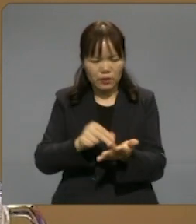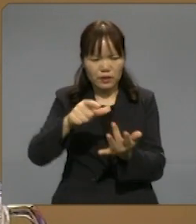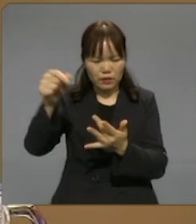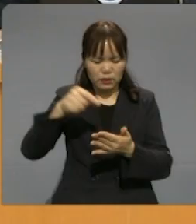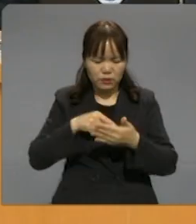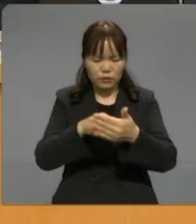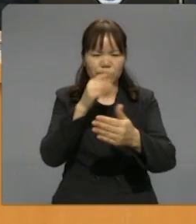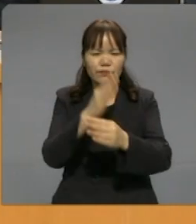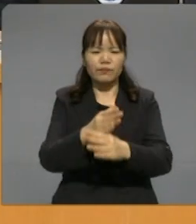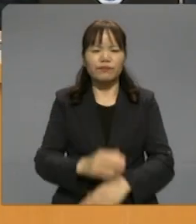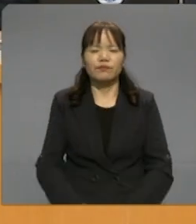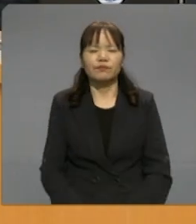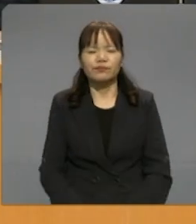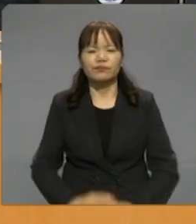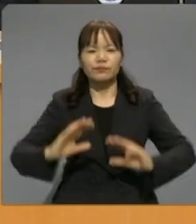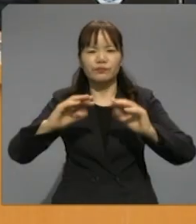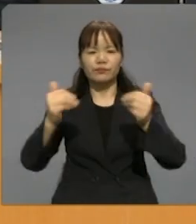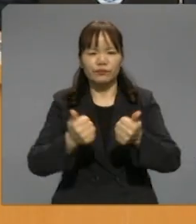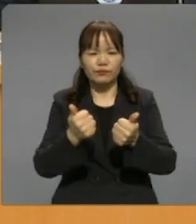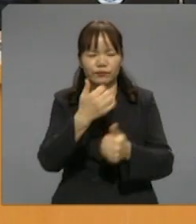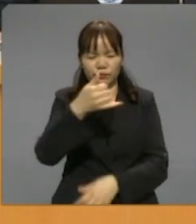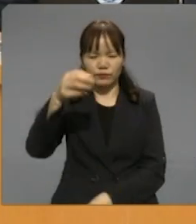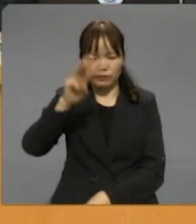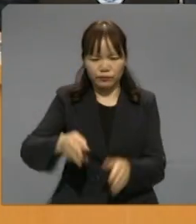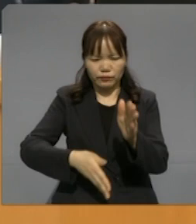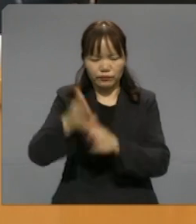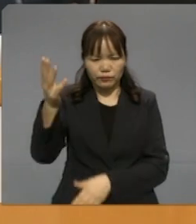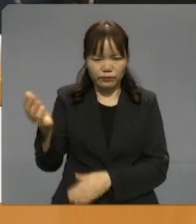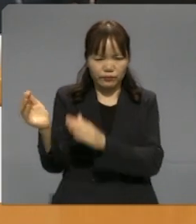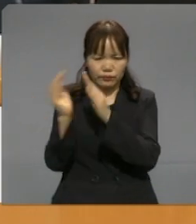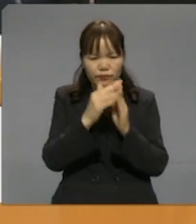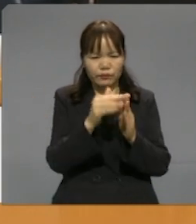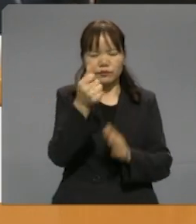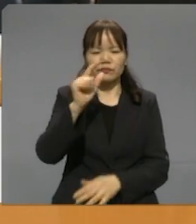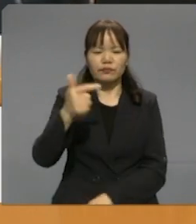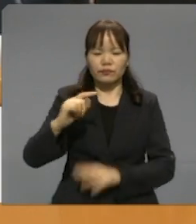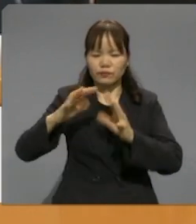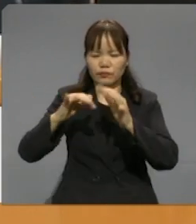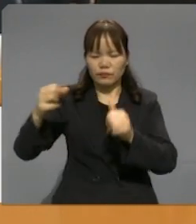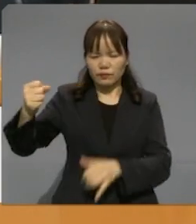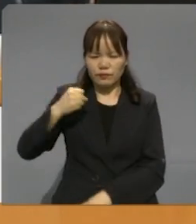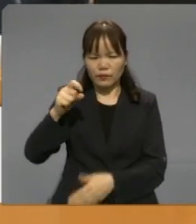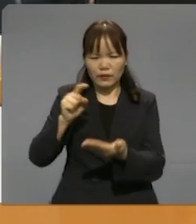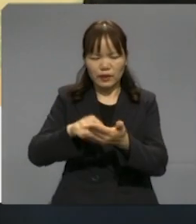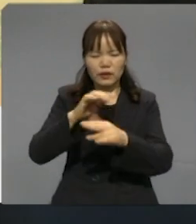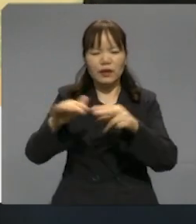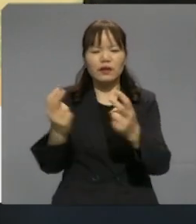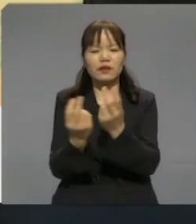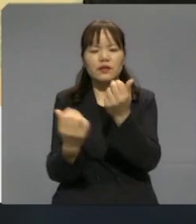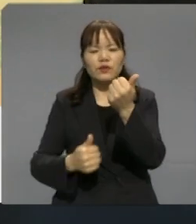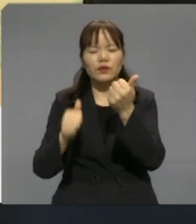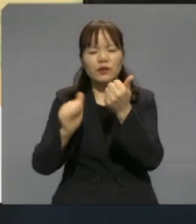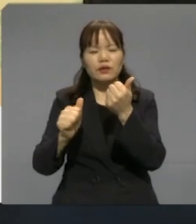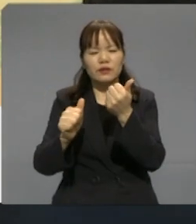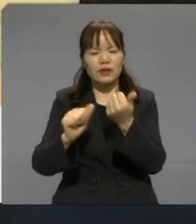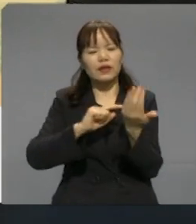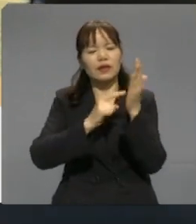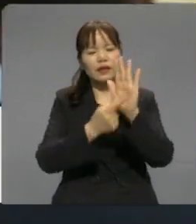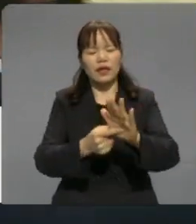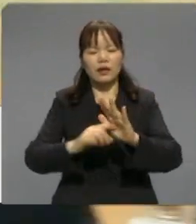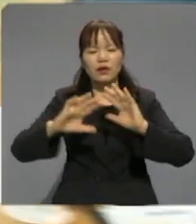있습니다. 국회 세종시 이전은 한동훈 국민의힘 비상대책위원장이 내건 총선